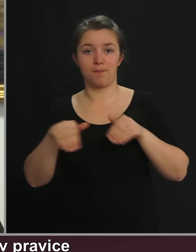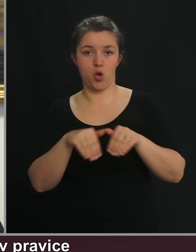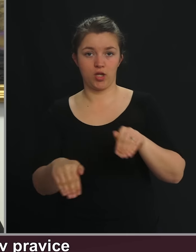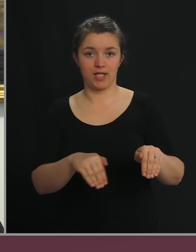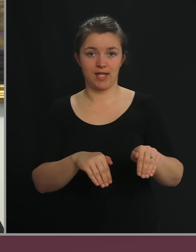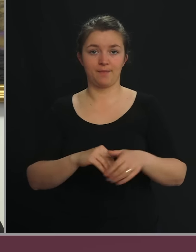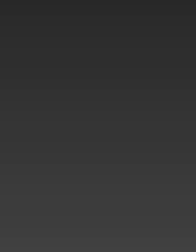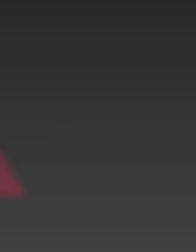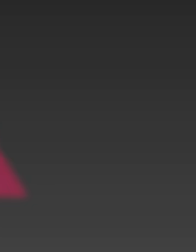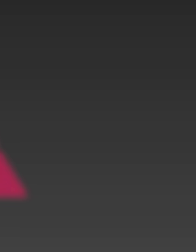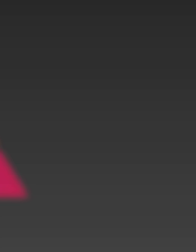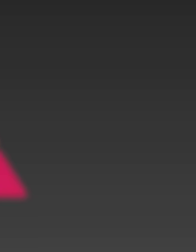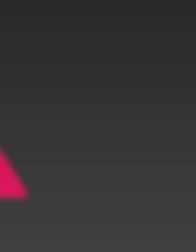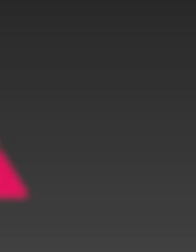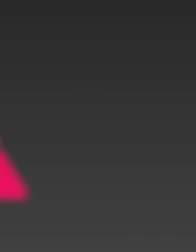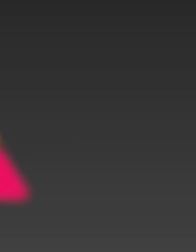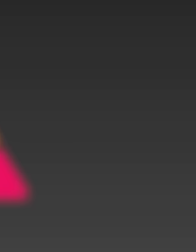starostne pokojnine.